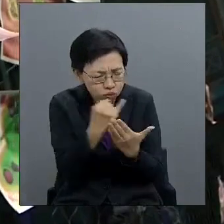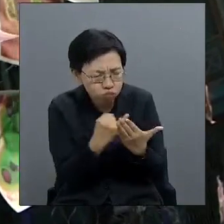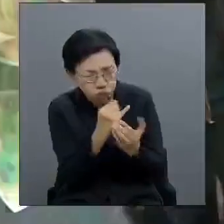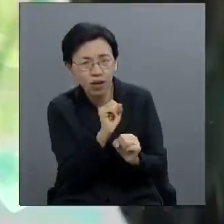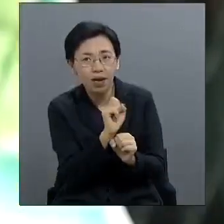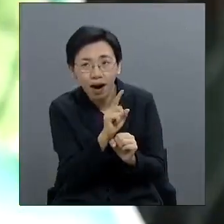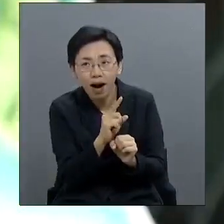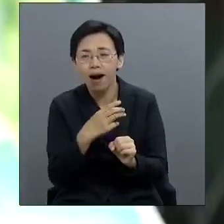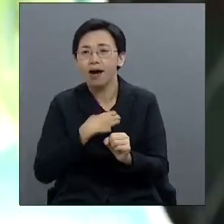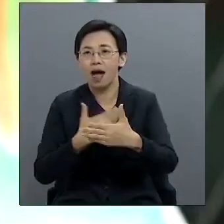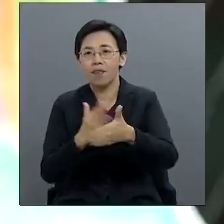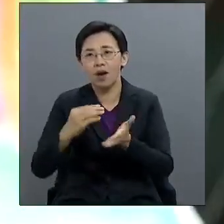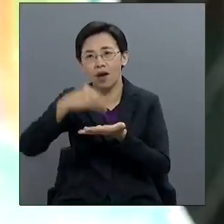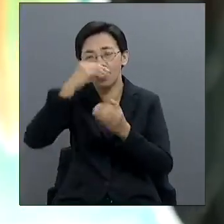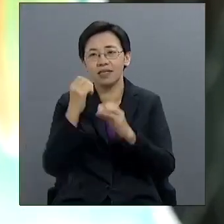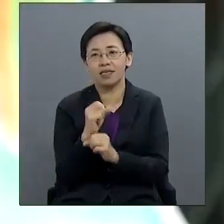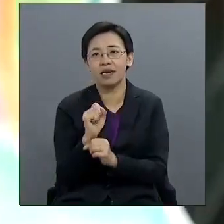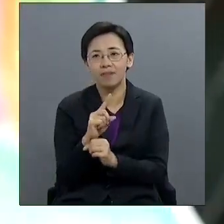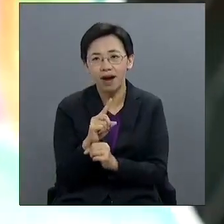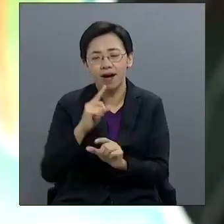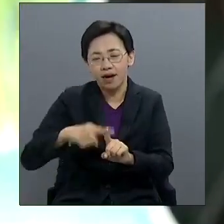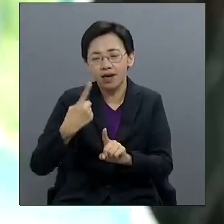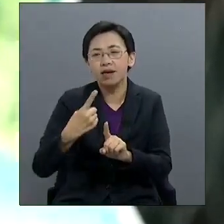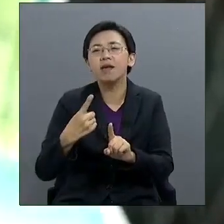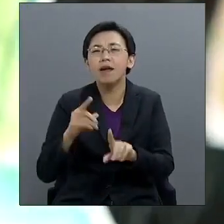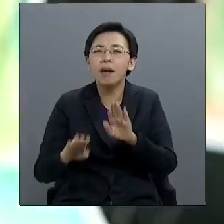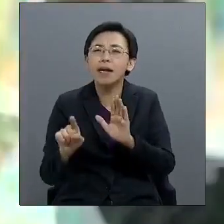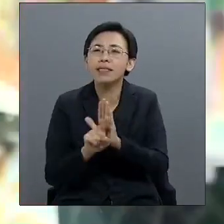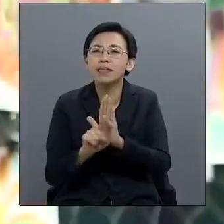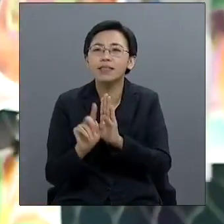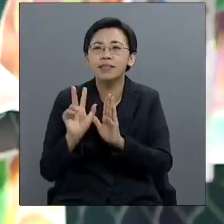ดห้องเรียนศิลปะให้ได้เดือนละ3ครั้ง